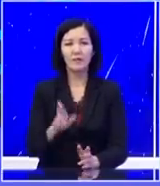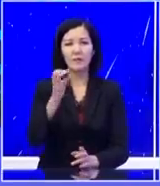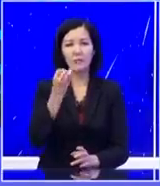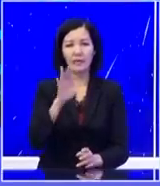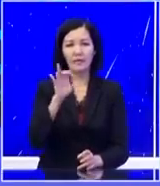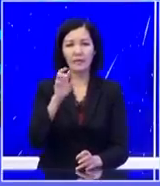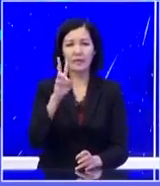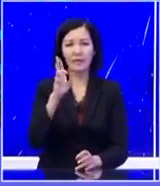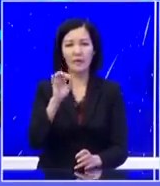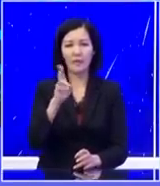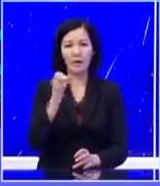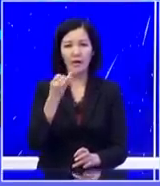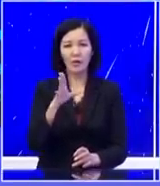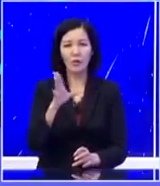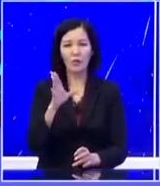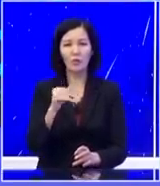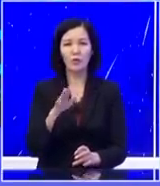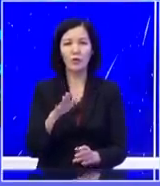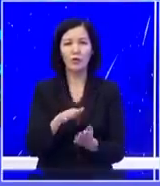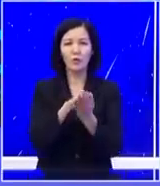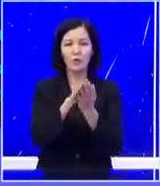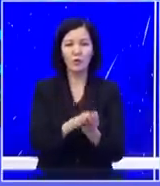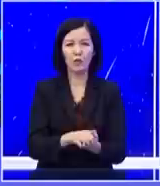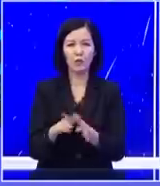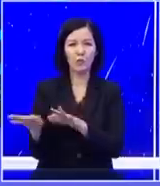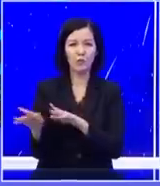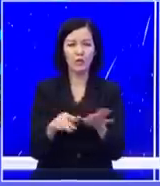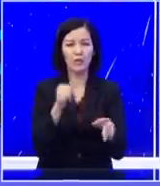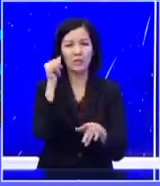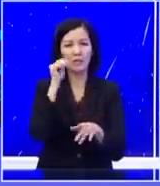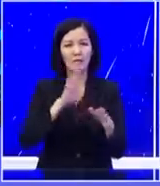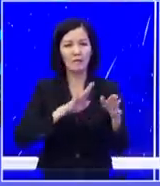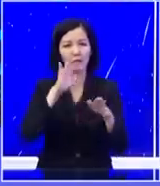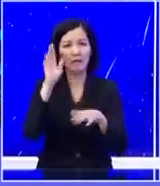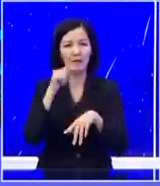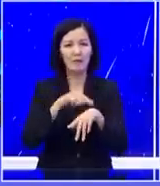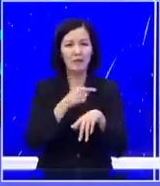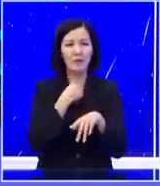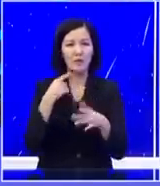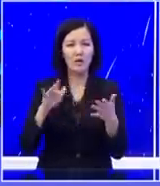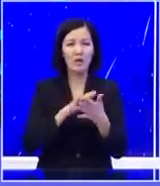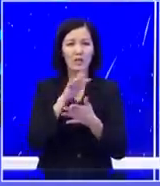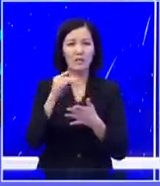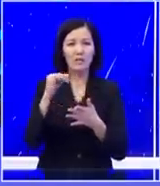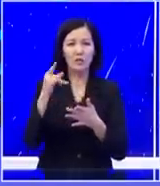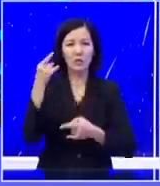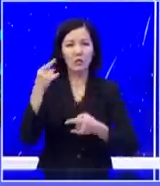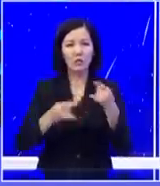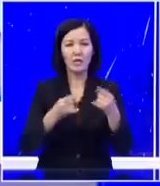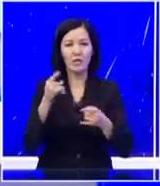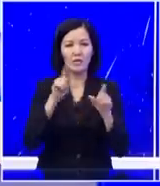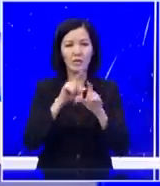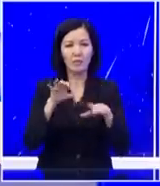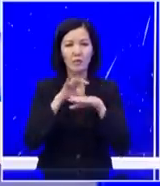Бейсен Абайұлы Құранбек пен қоштасу рәсімі ертең таңертең Талдықорған қаласында Жетісу телеарнасы ғимаратында өтеді.